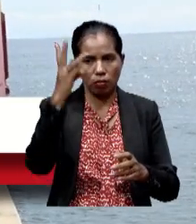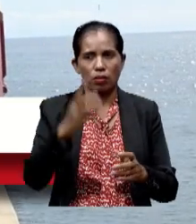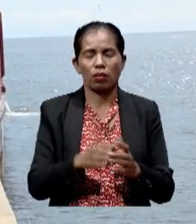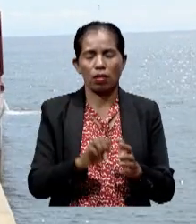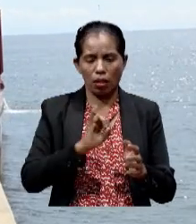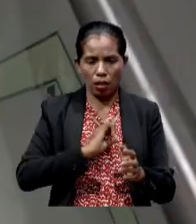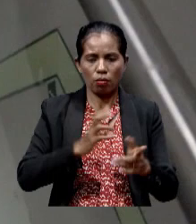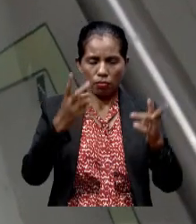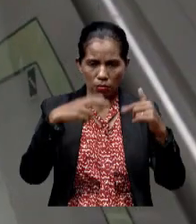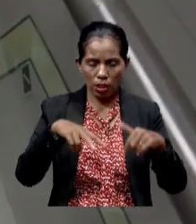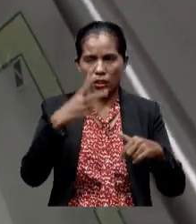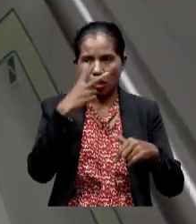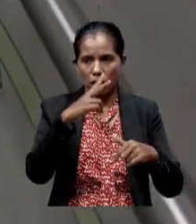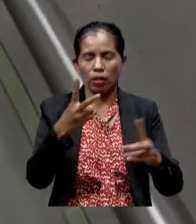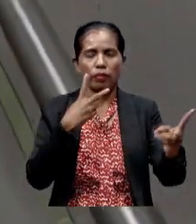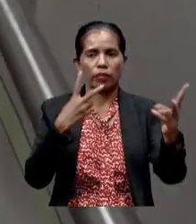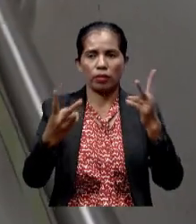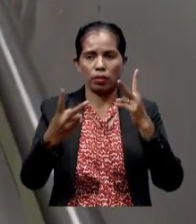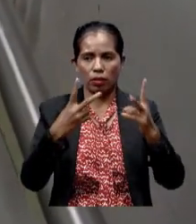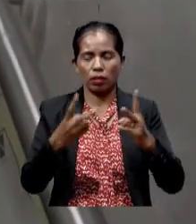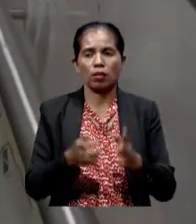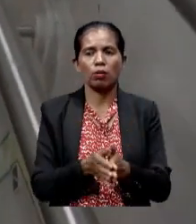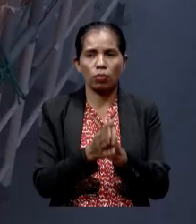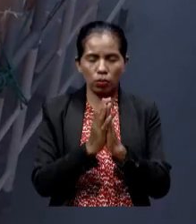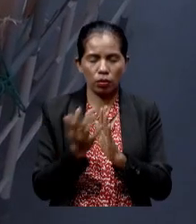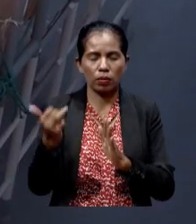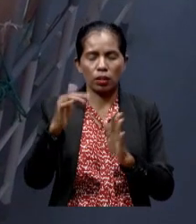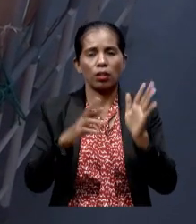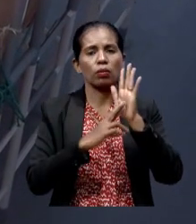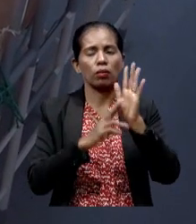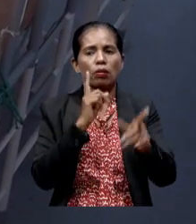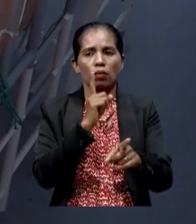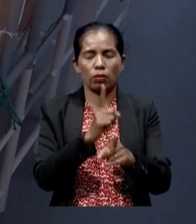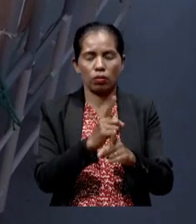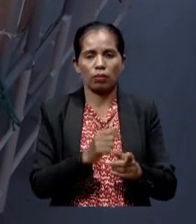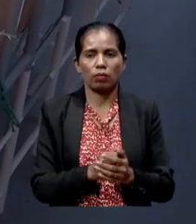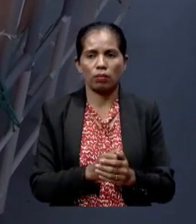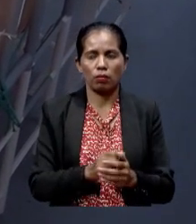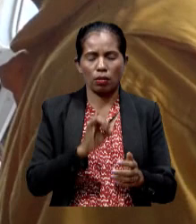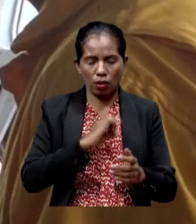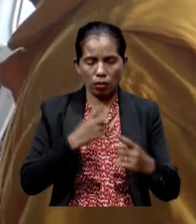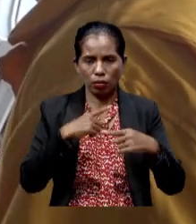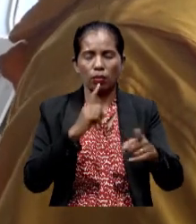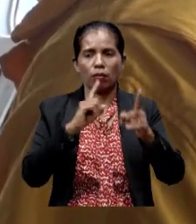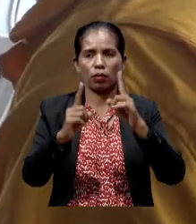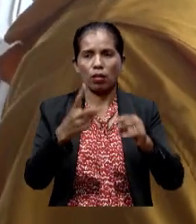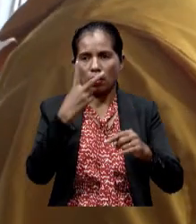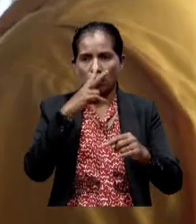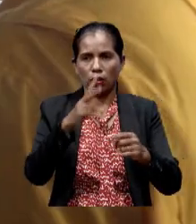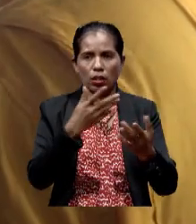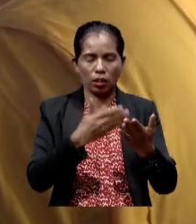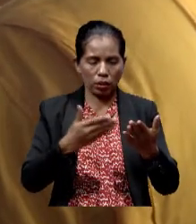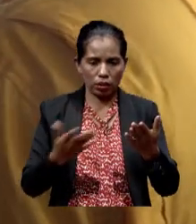mai atau mai visita para confirma pe sirne relator ne los kalai Neme hau be hau buatu balo konfirma ona hau hare ona sasan